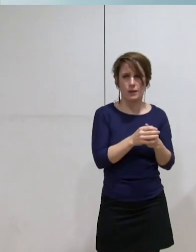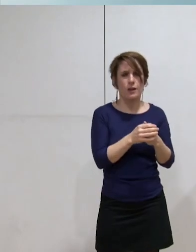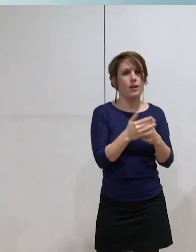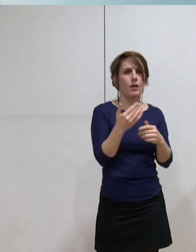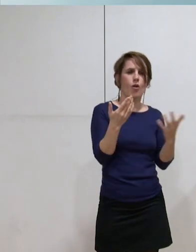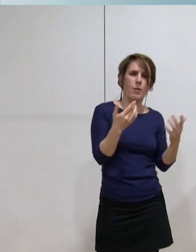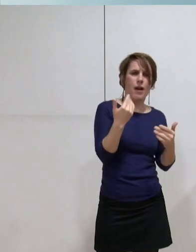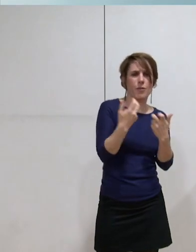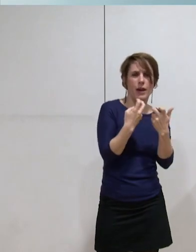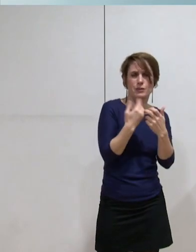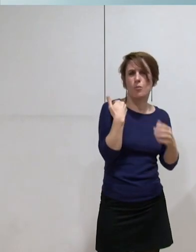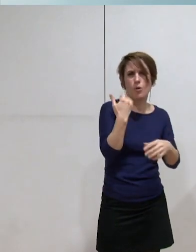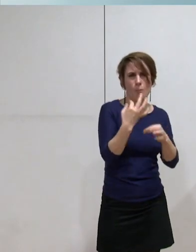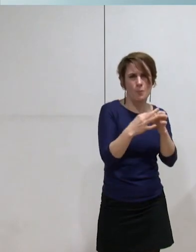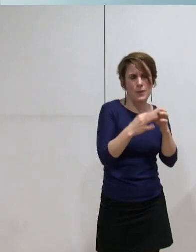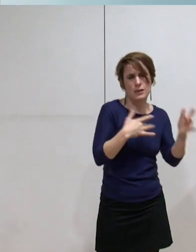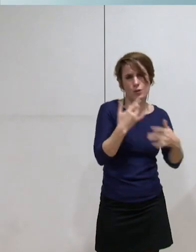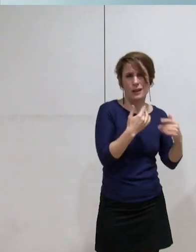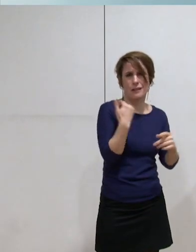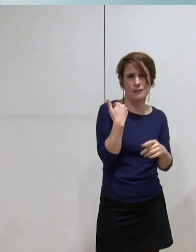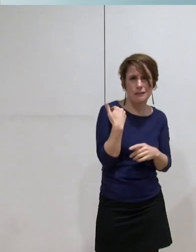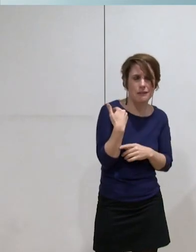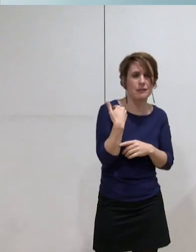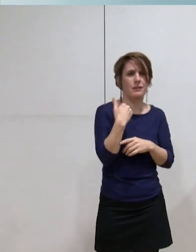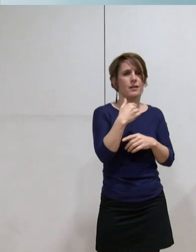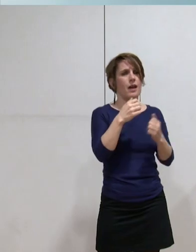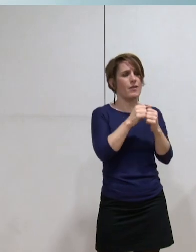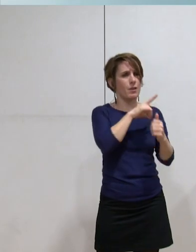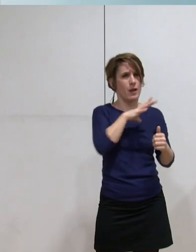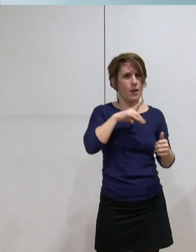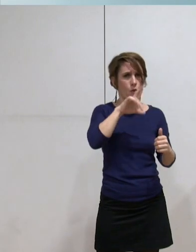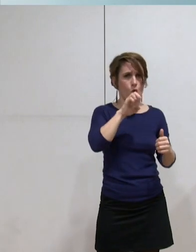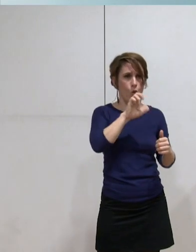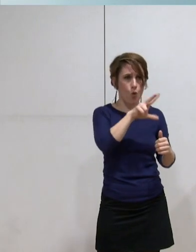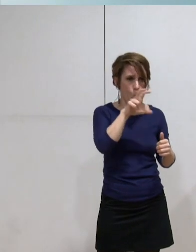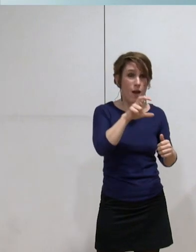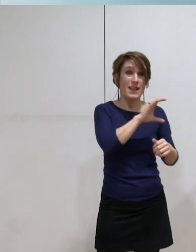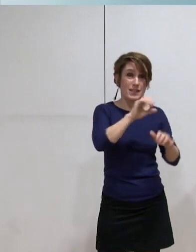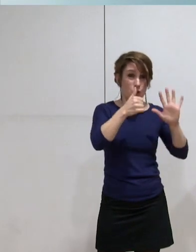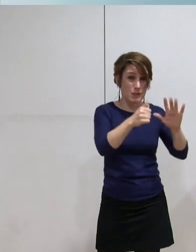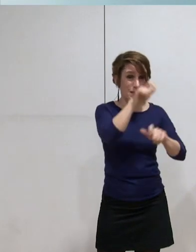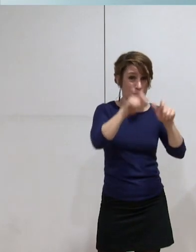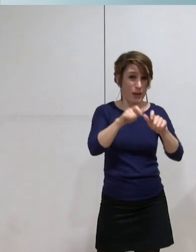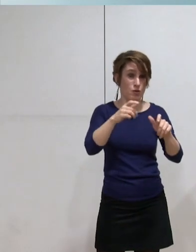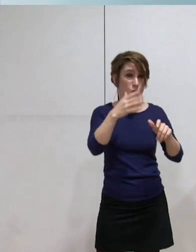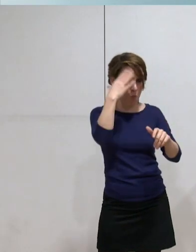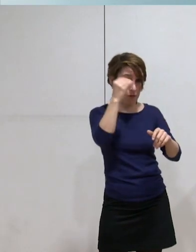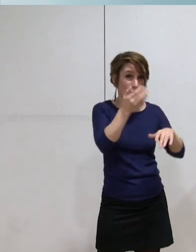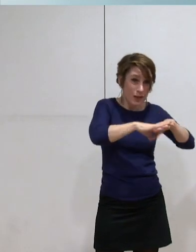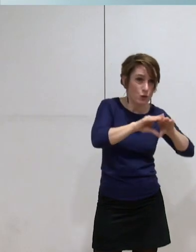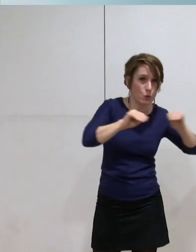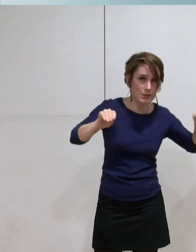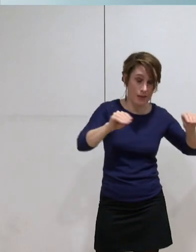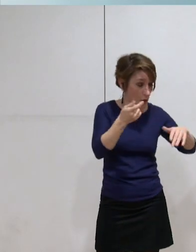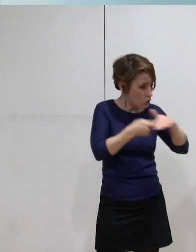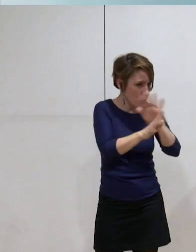Émilie lerou 106 amateur et professionnels sur scène subvention reconduite à